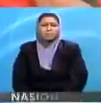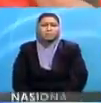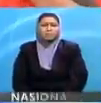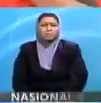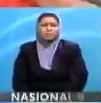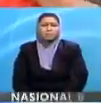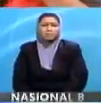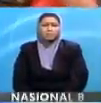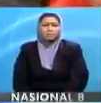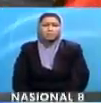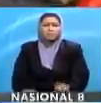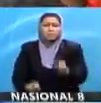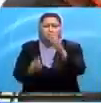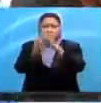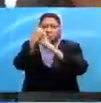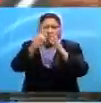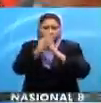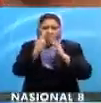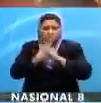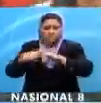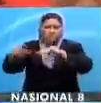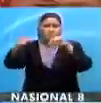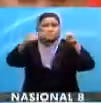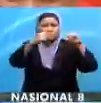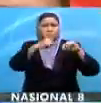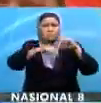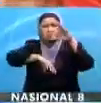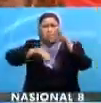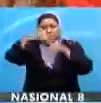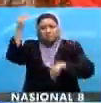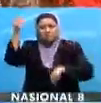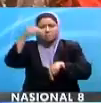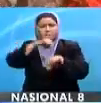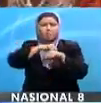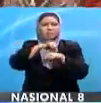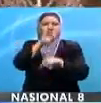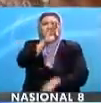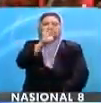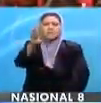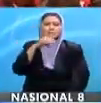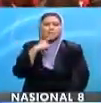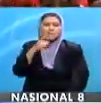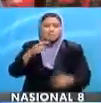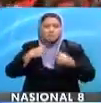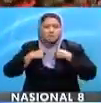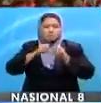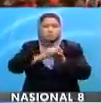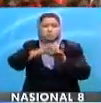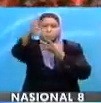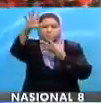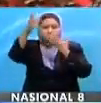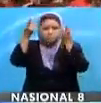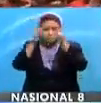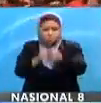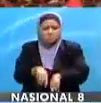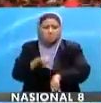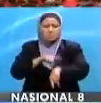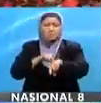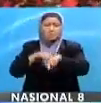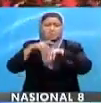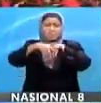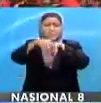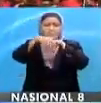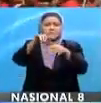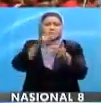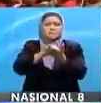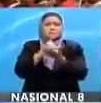Dalam pada itu timbul beberapa khabar angin yang disebarkan di media sosial, kononnya berlaku kekecohan pada himpunan itu. Kebanyakan peserta